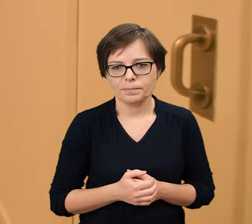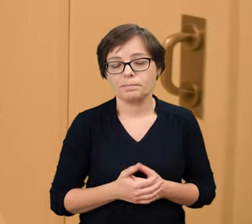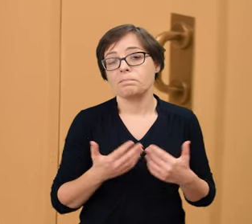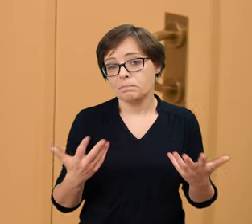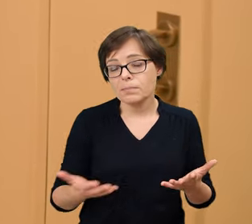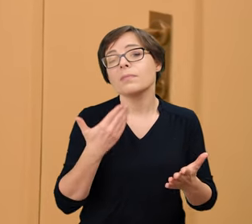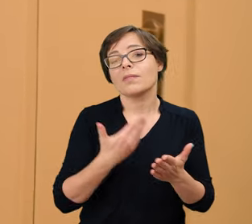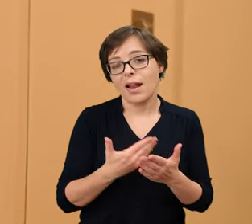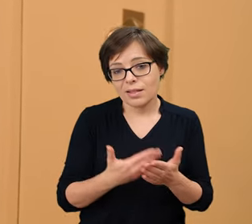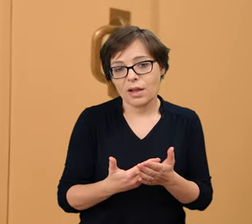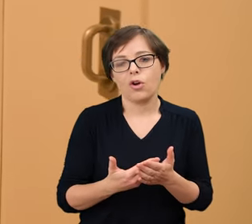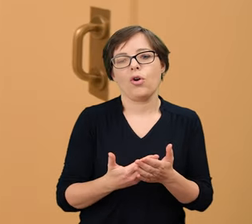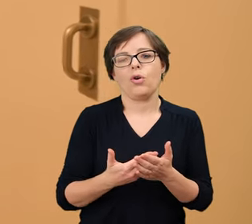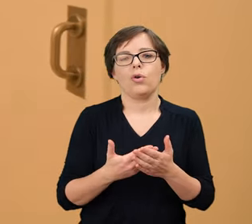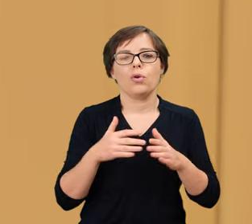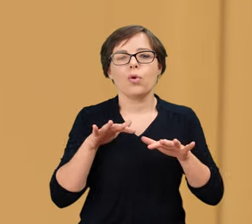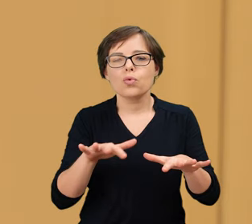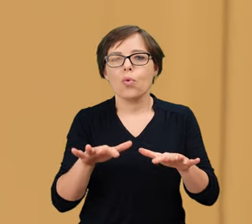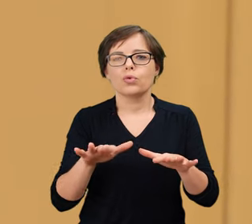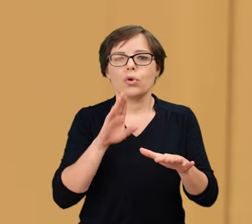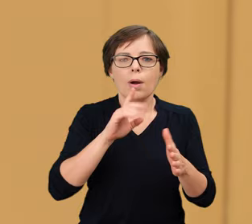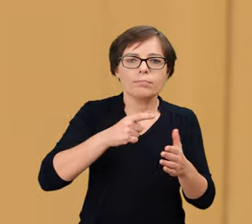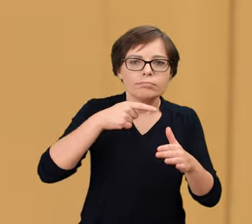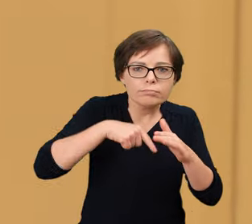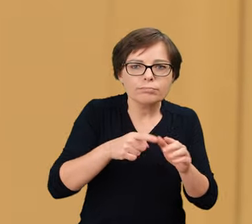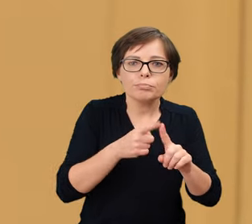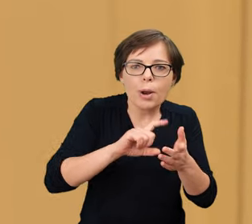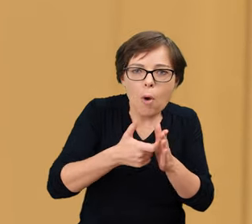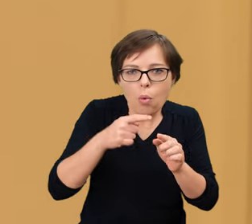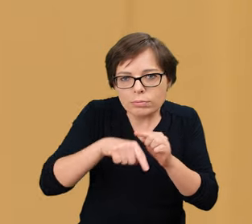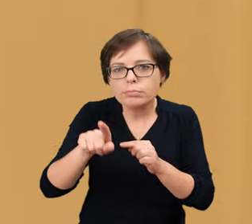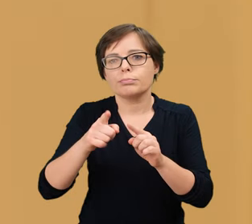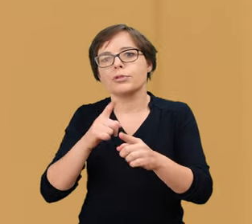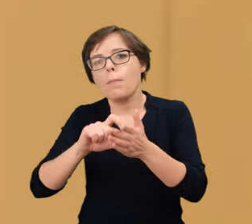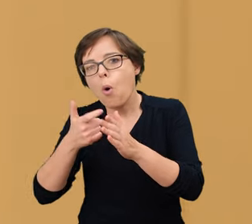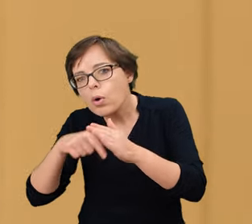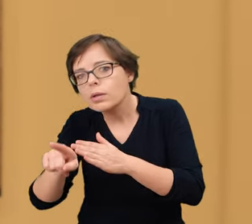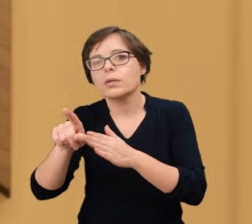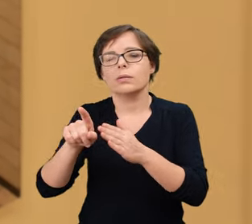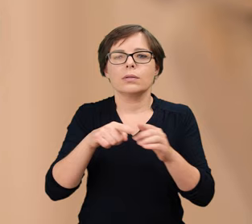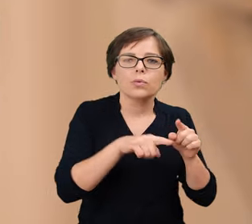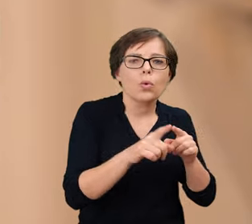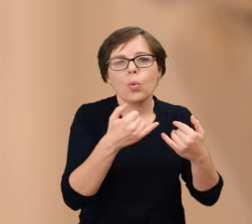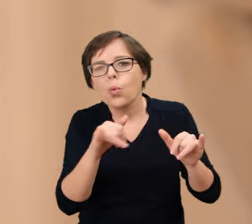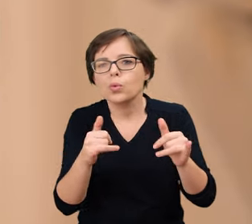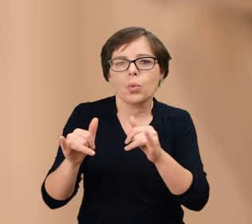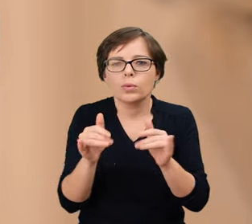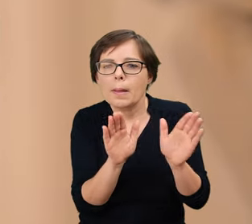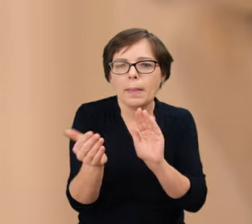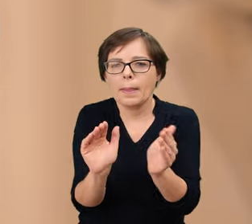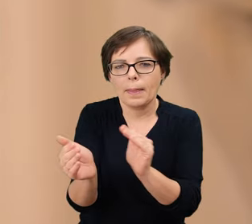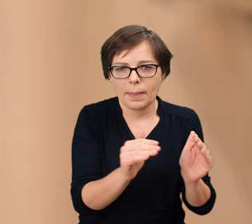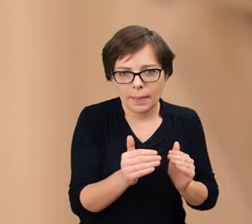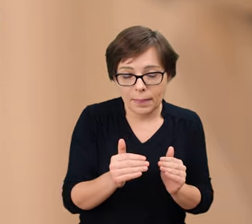Stąd to ta rozdzielność, skąd te przedpokoje i przedpokoiki, które